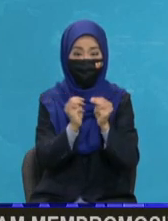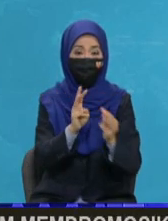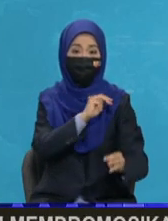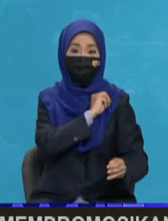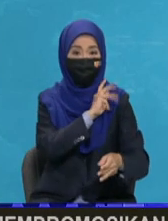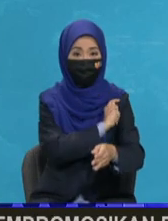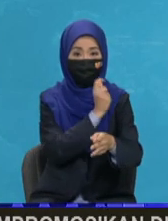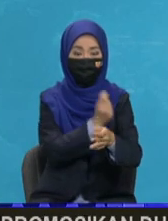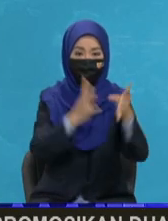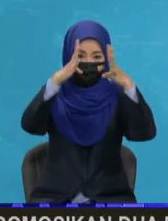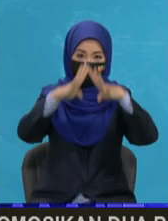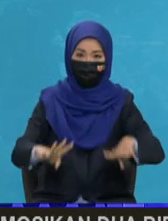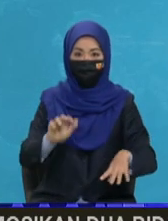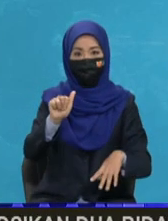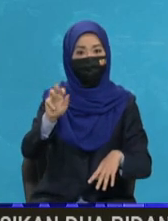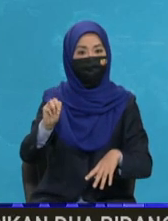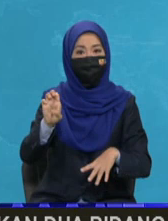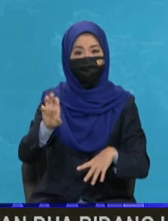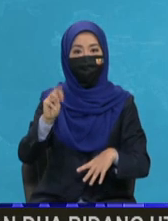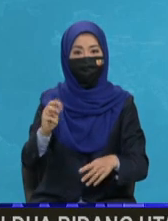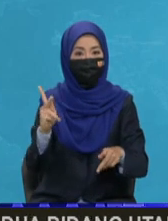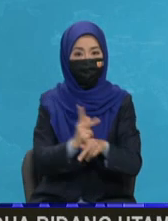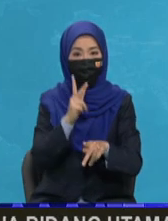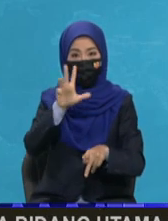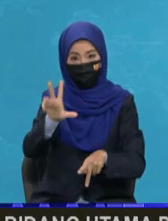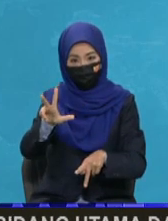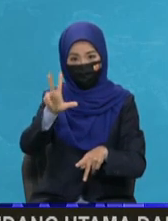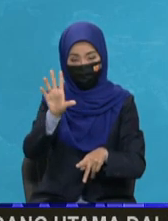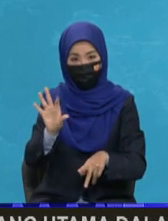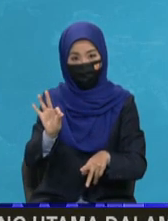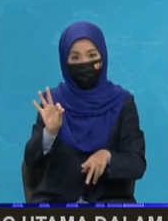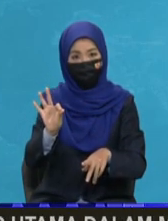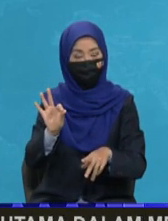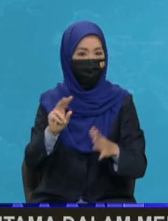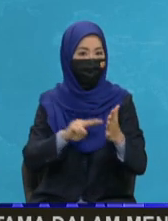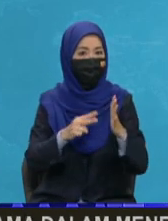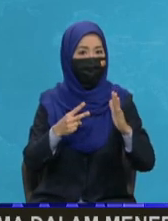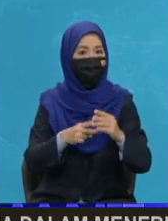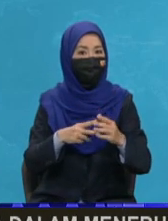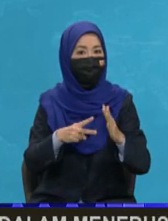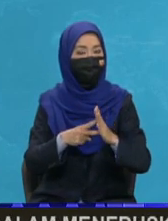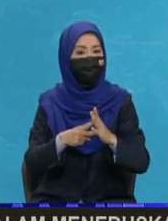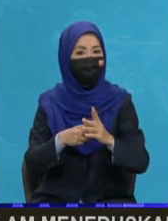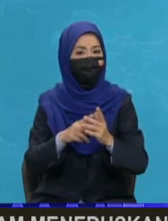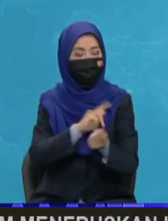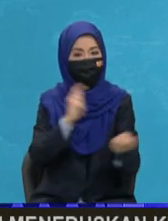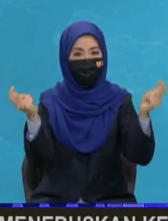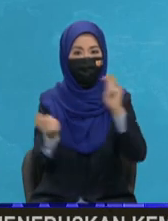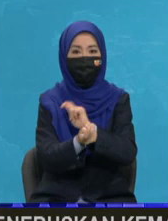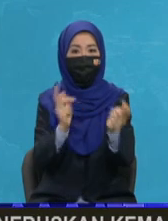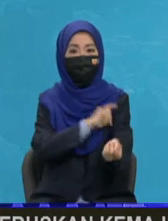menteri-menteri tenaga ASEAN enk like 39 mengenai keselamatan dan peralihan tenaga